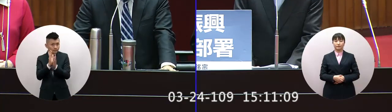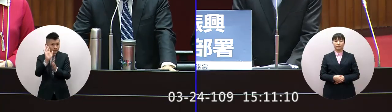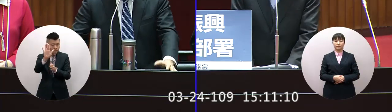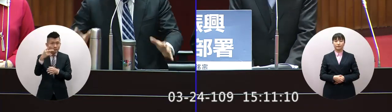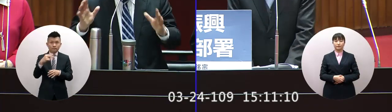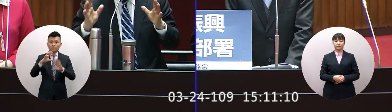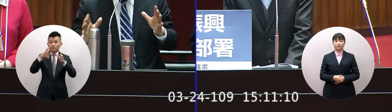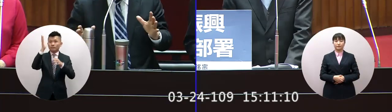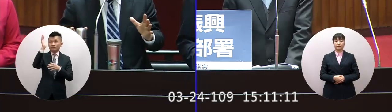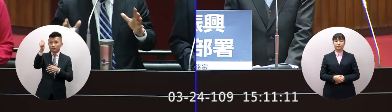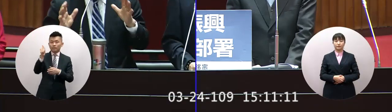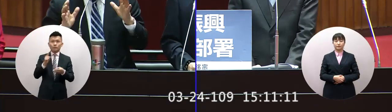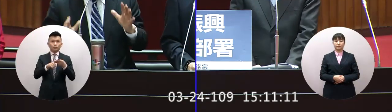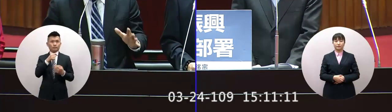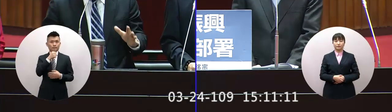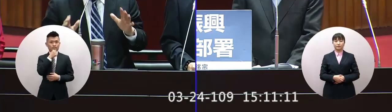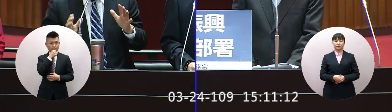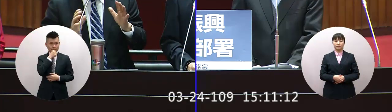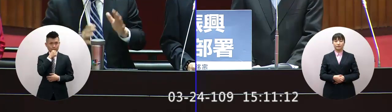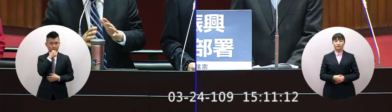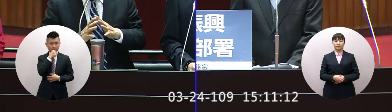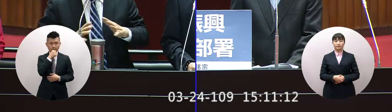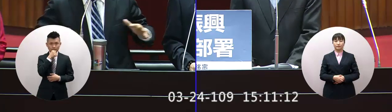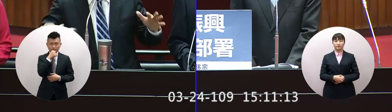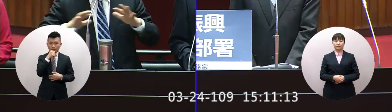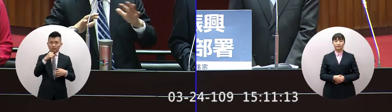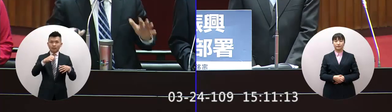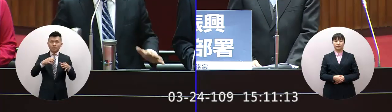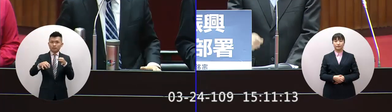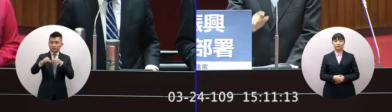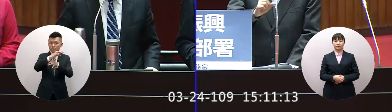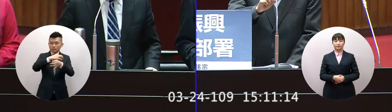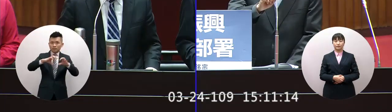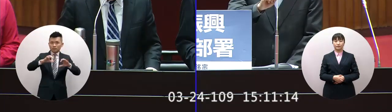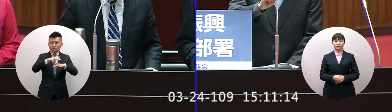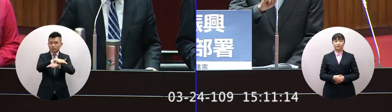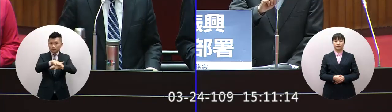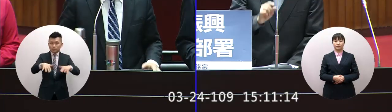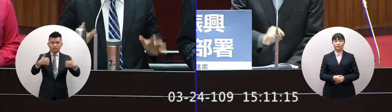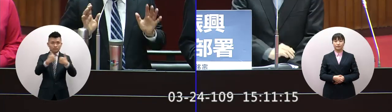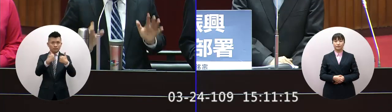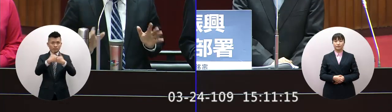别主持有关经济国安层级